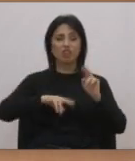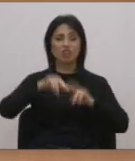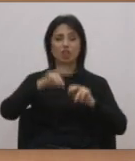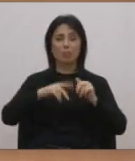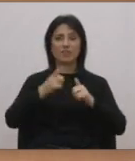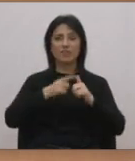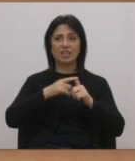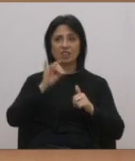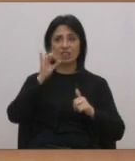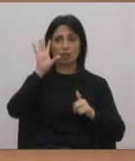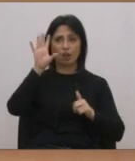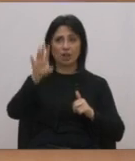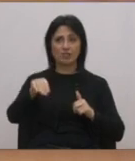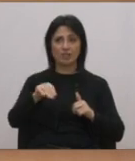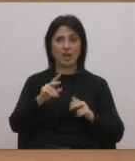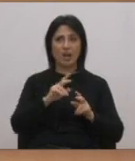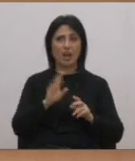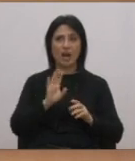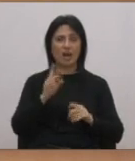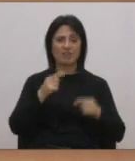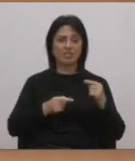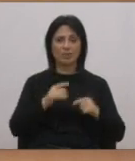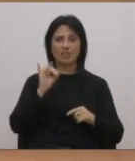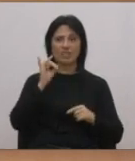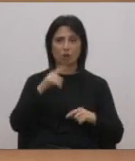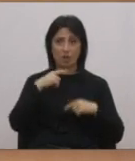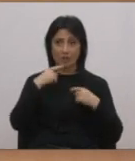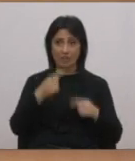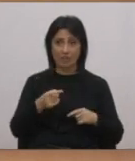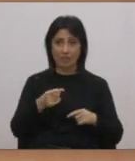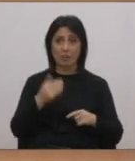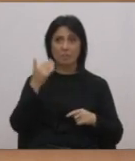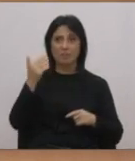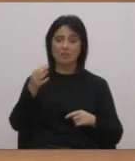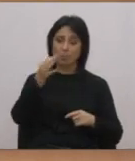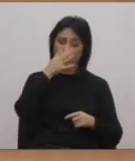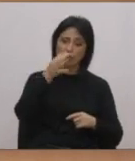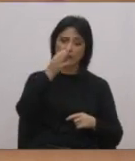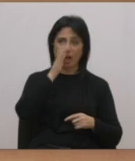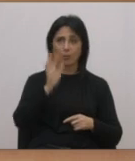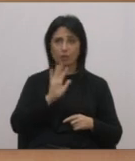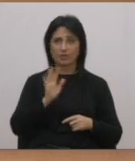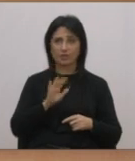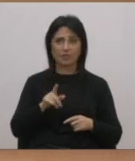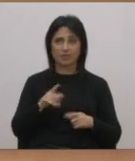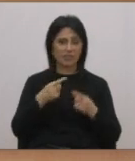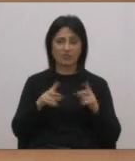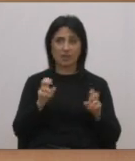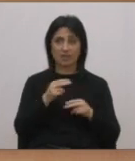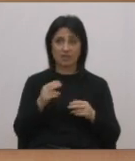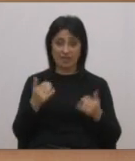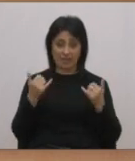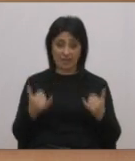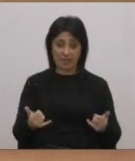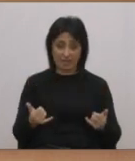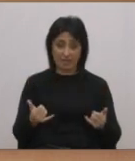სახელით ისტორიაში. Და არავის საკამათო ამას ისტორია იტყვის. Ვის მოწონს, ვის არ მოწონს, ეს არის სხვა თემა. დღეს